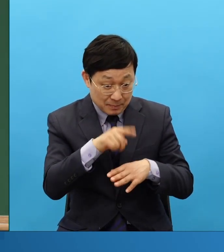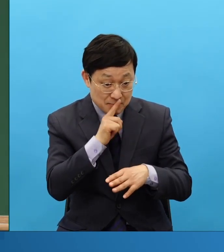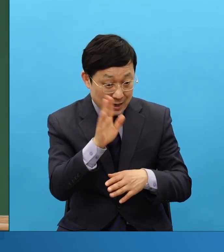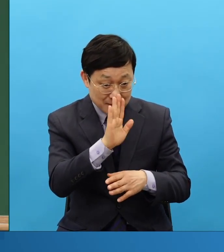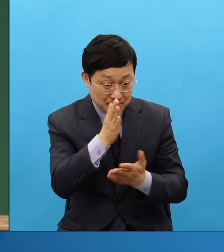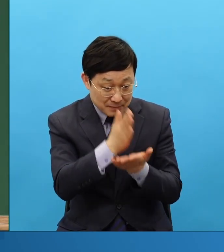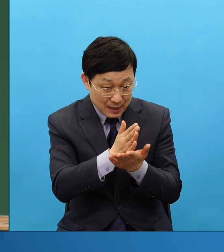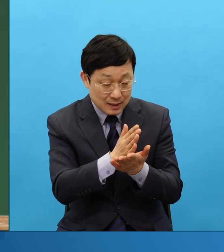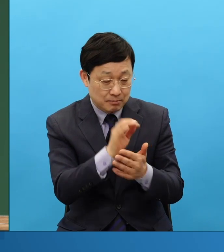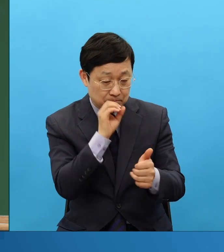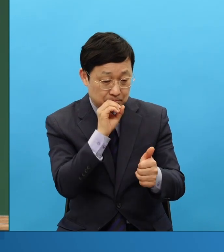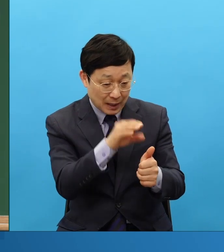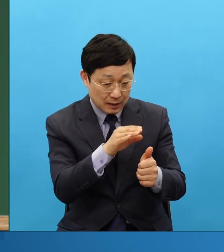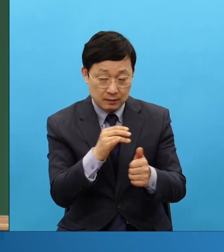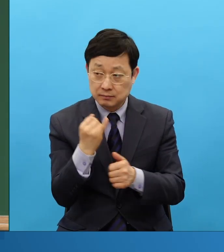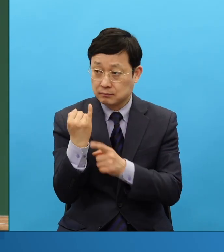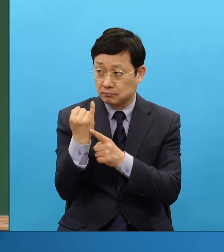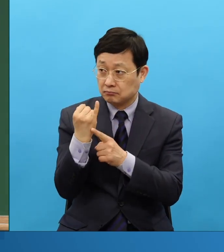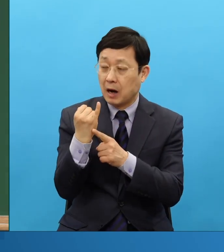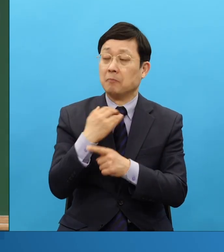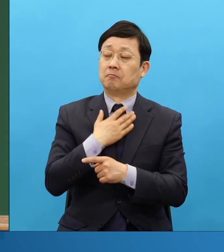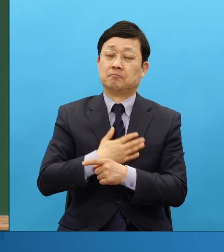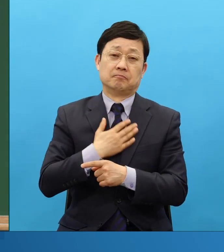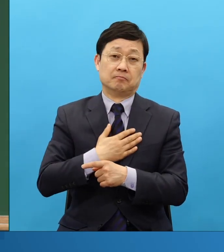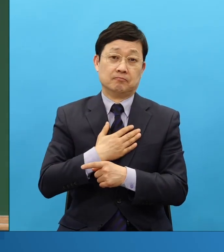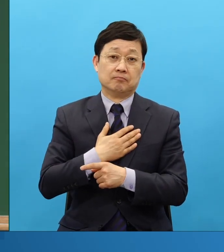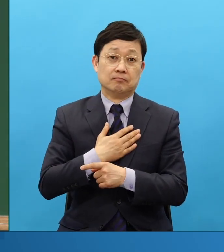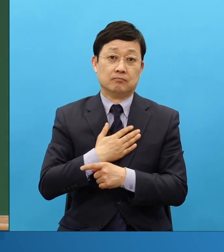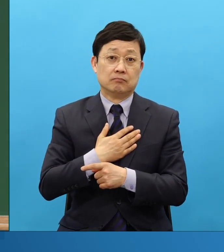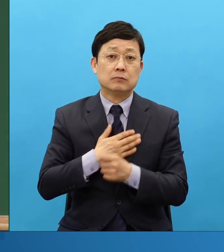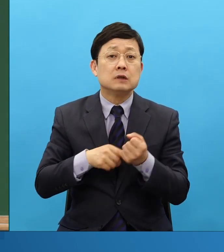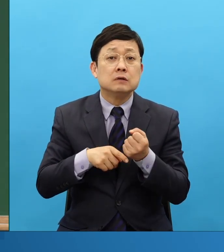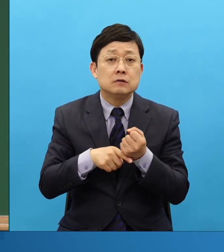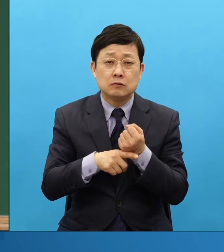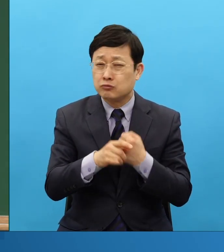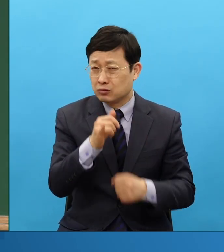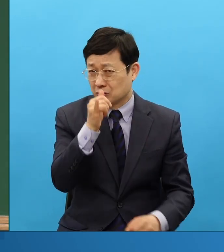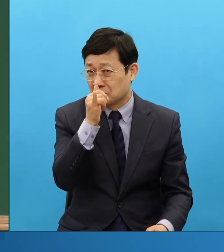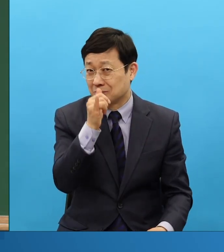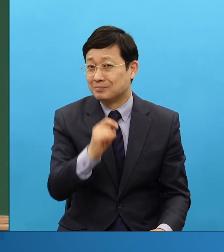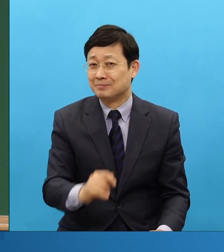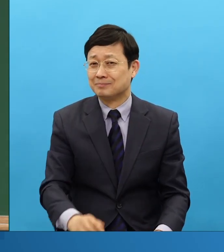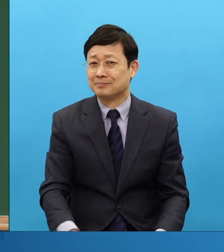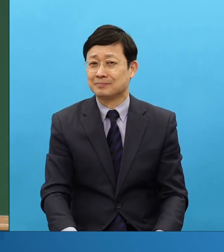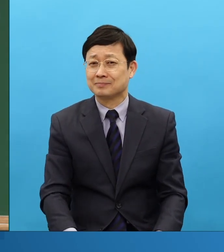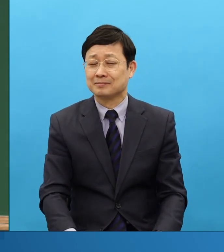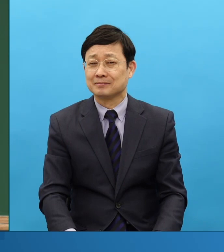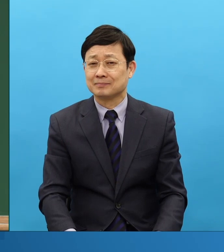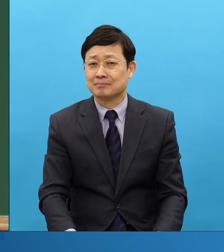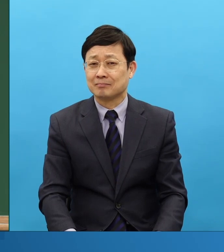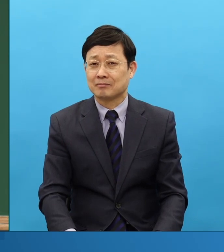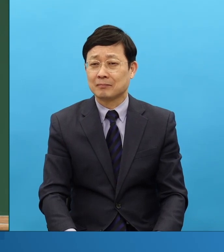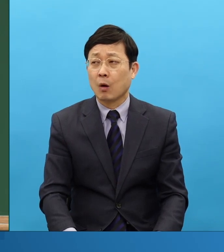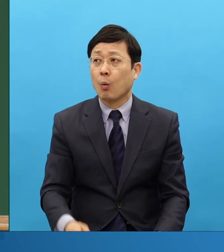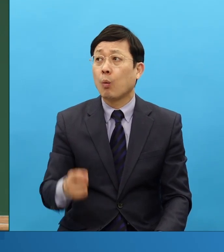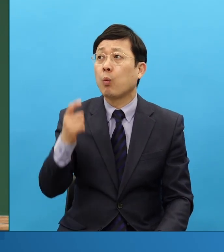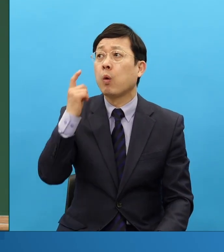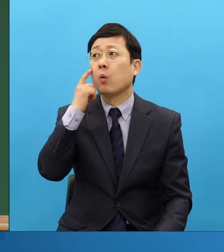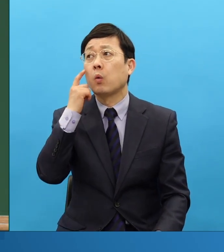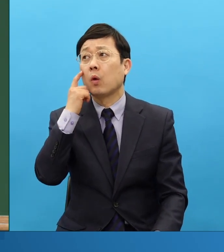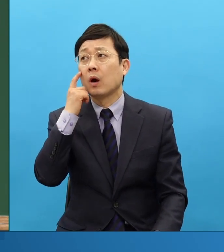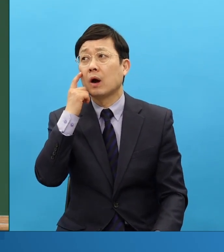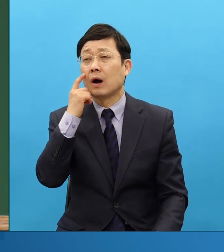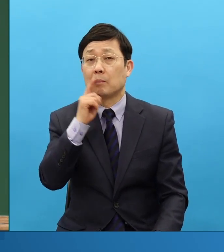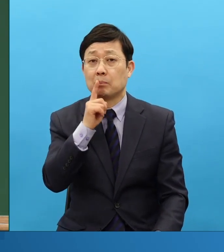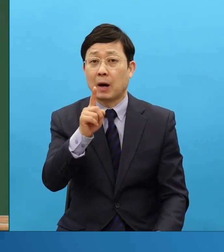As Esther was going into the royal palace, she should proudly say that she was a Jew, but he asked her not to reveal that. 왜요라고 안 해서 에스더가 알아들은